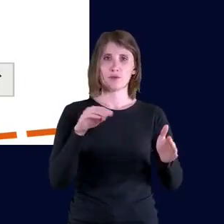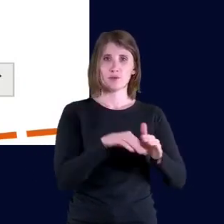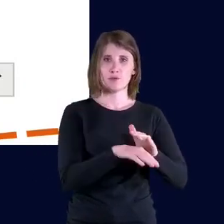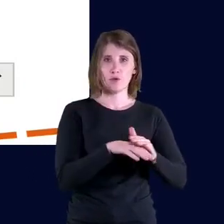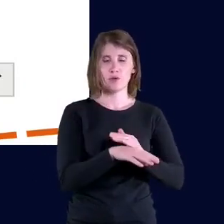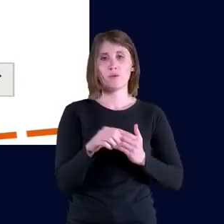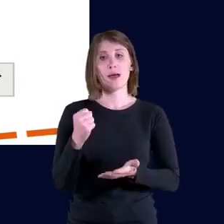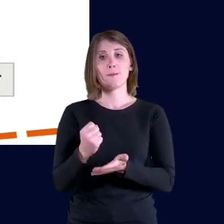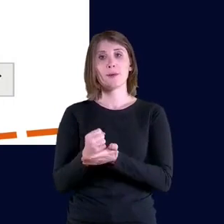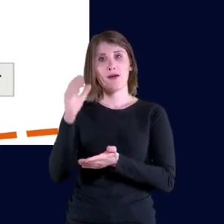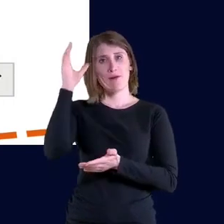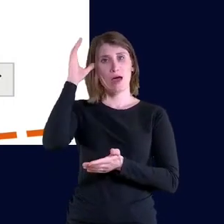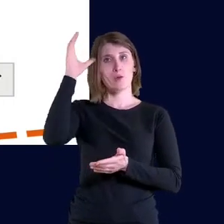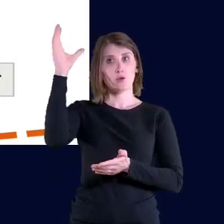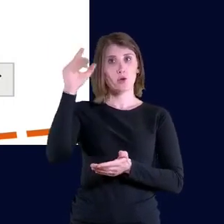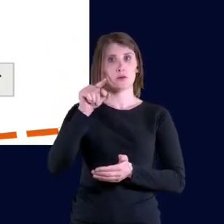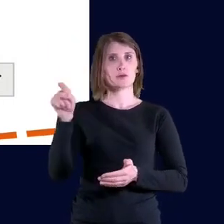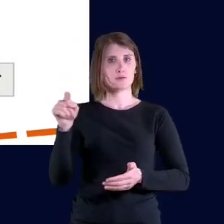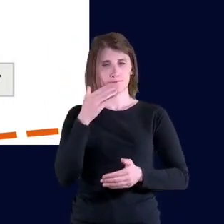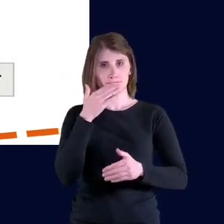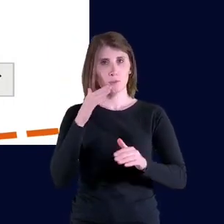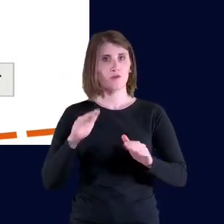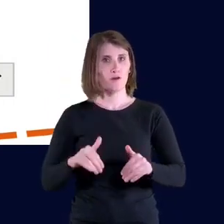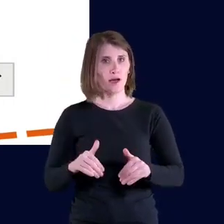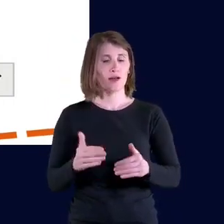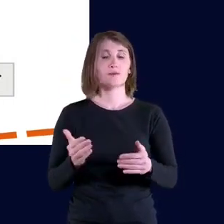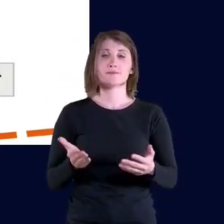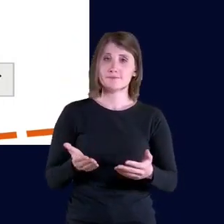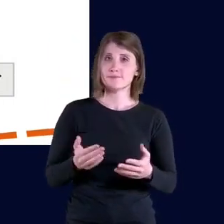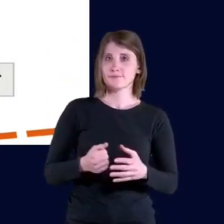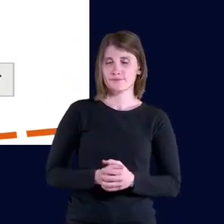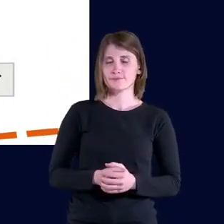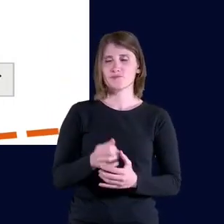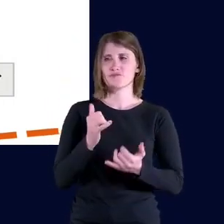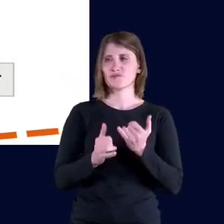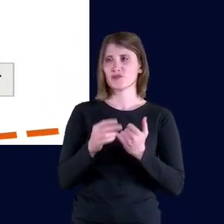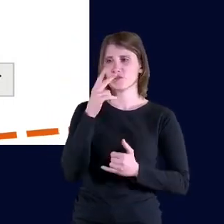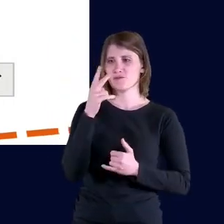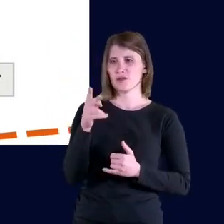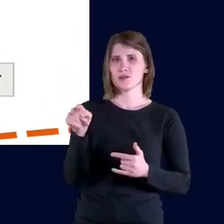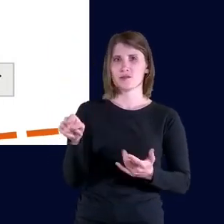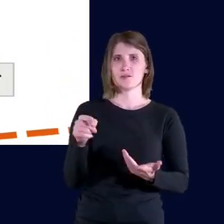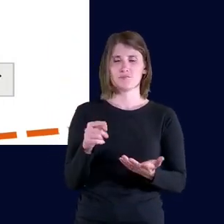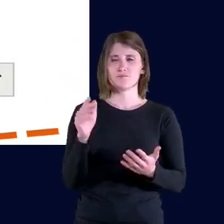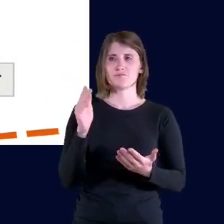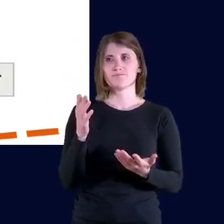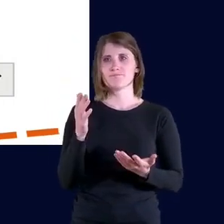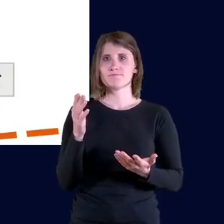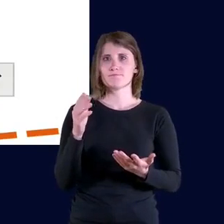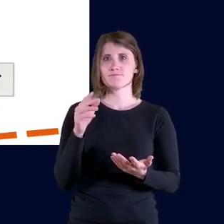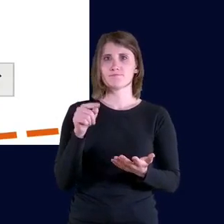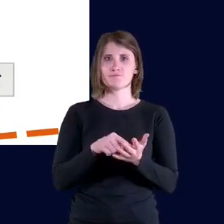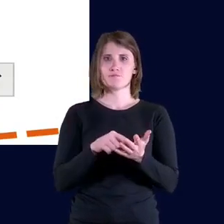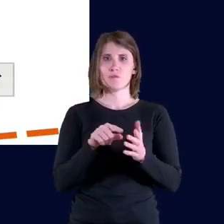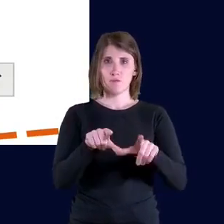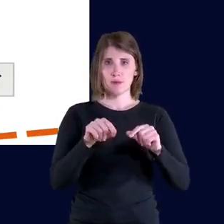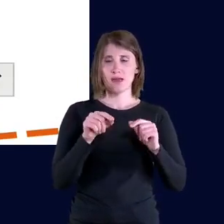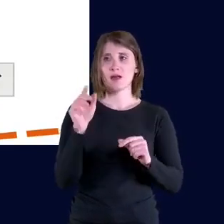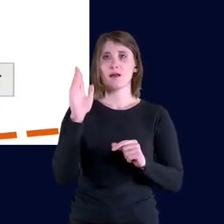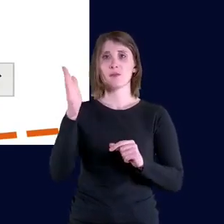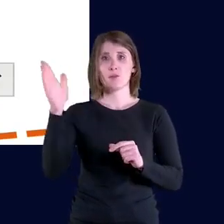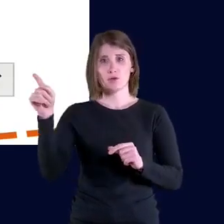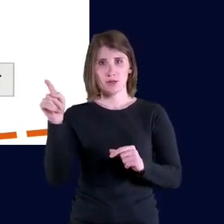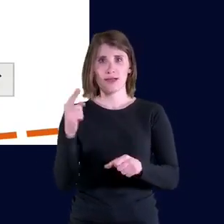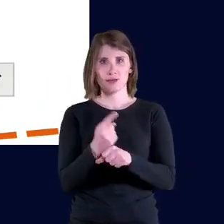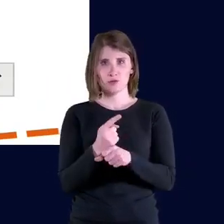prawa autorskie się nad zgadza a w momencie kiedy jest zaznaczona ustala biblioteka no to no to Naszym zadaniem jest